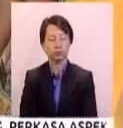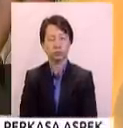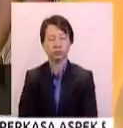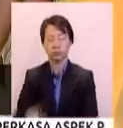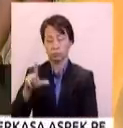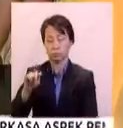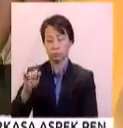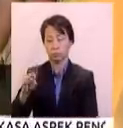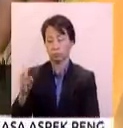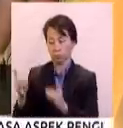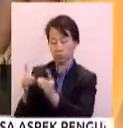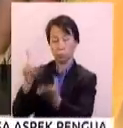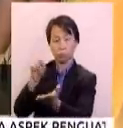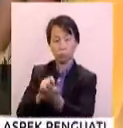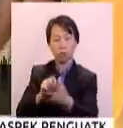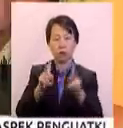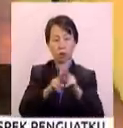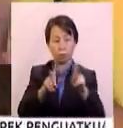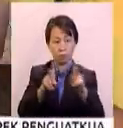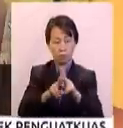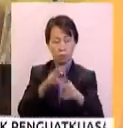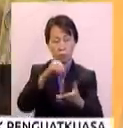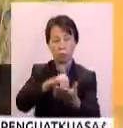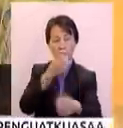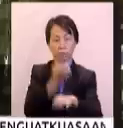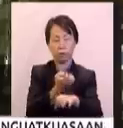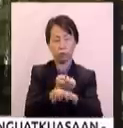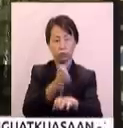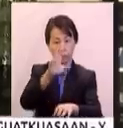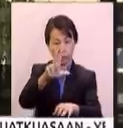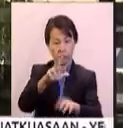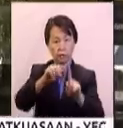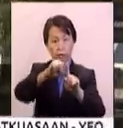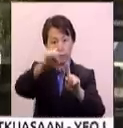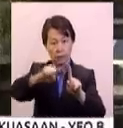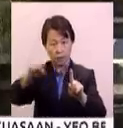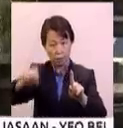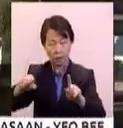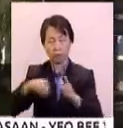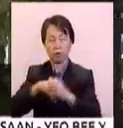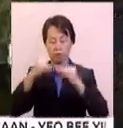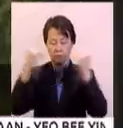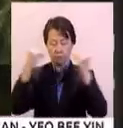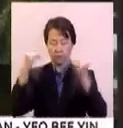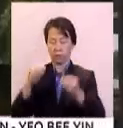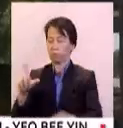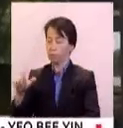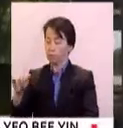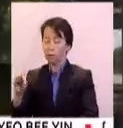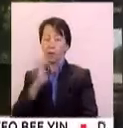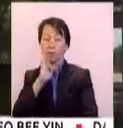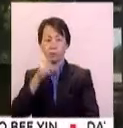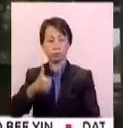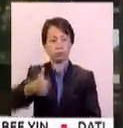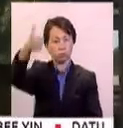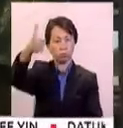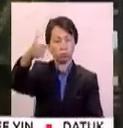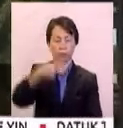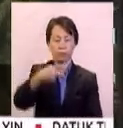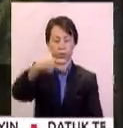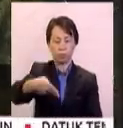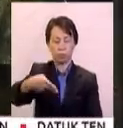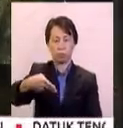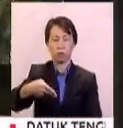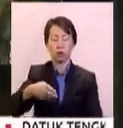Lim ditemui media di kampung Mangkalinau, Batu Tiga, Sandakan. Terdahulu dalam satu majlis, beliau berkata kemenangan calon PH